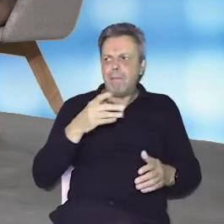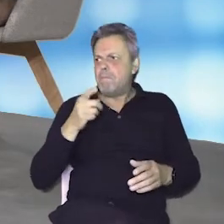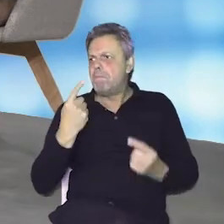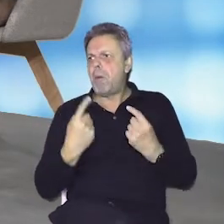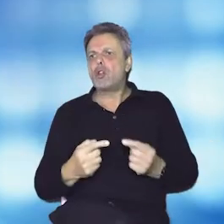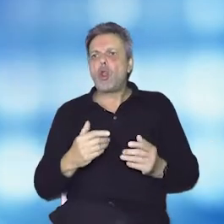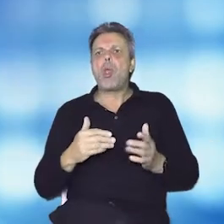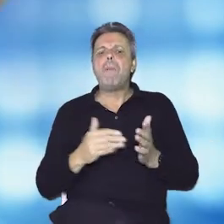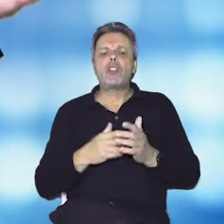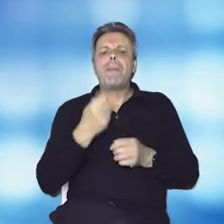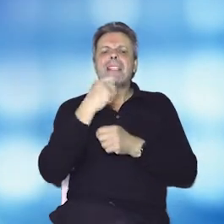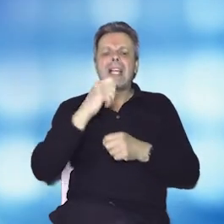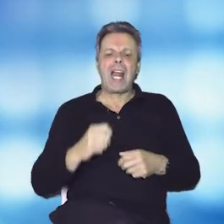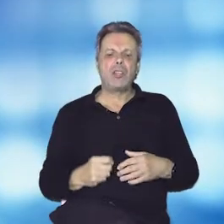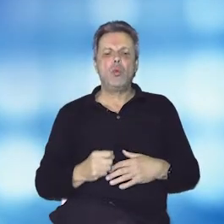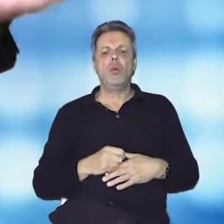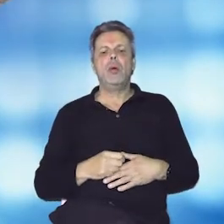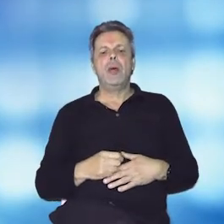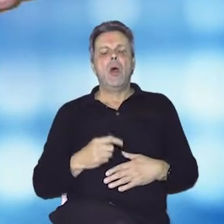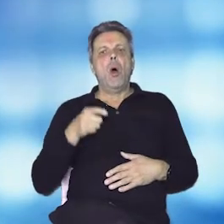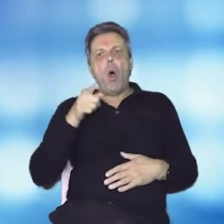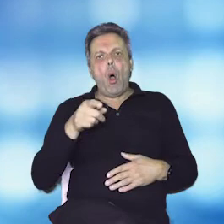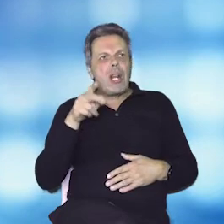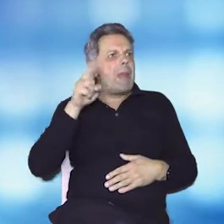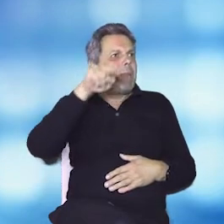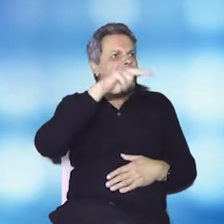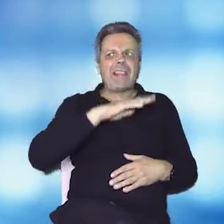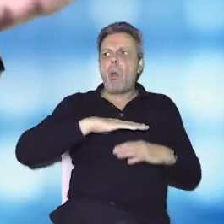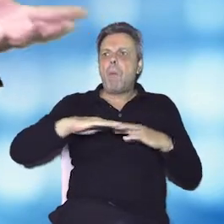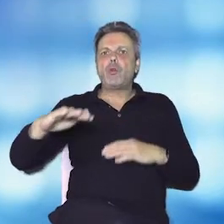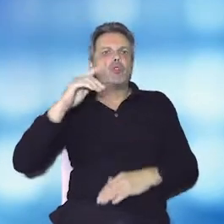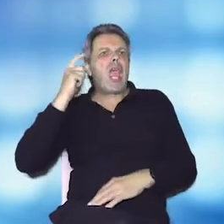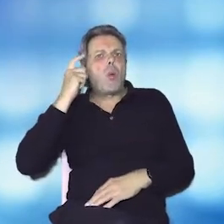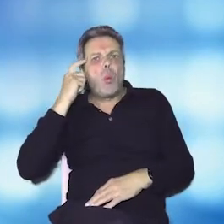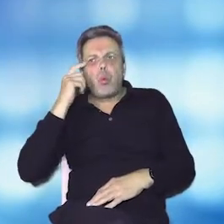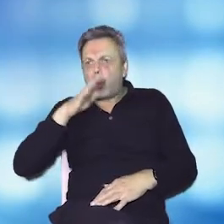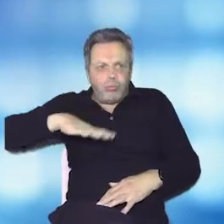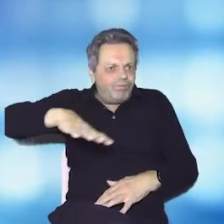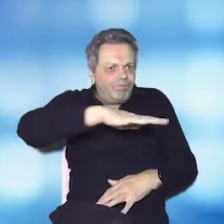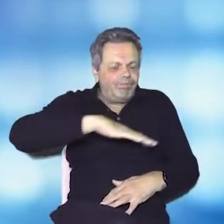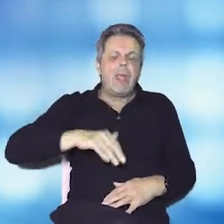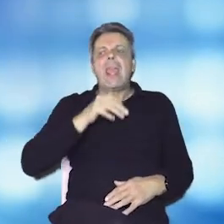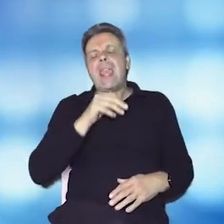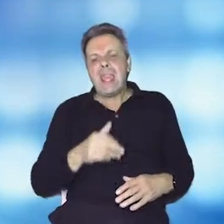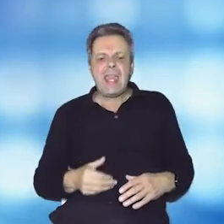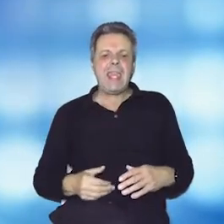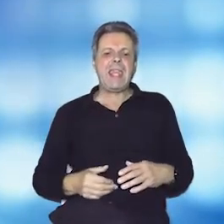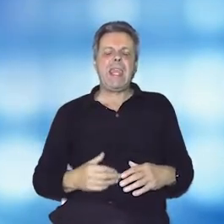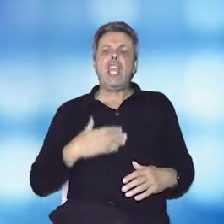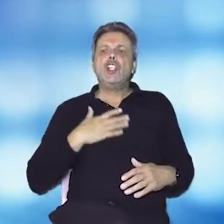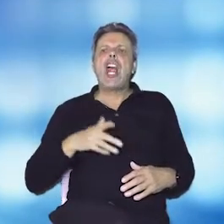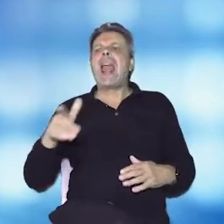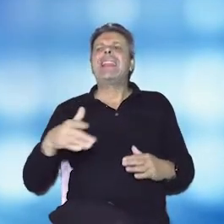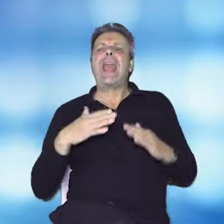gradnju kapela, onda obično odu i pregledaju područje, kulturu i tako dalje. I onda nastoje nekako uklopiti